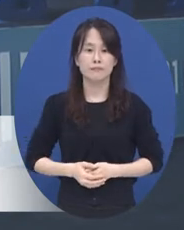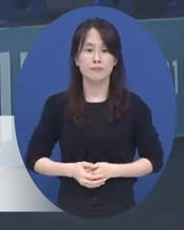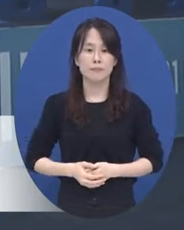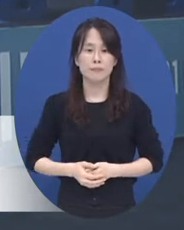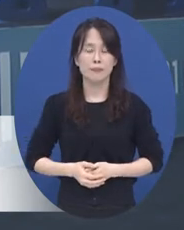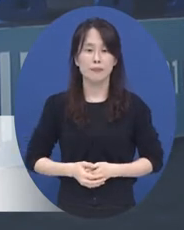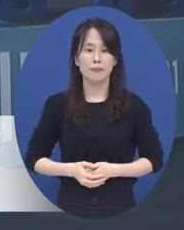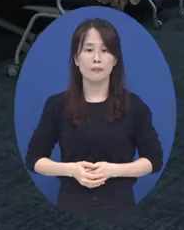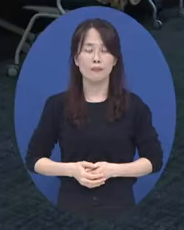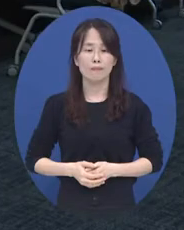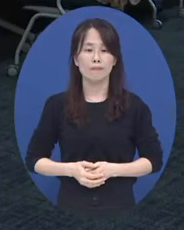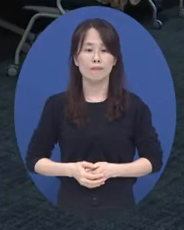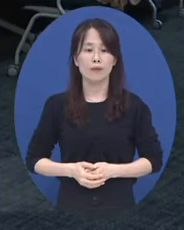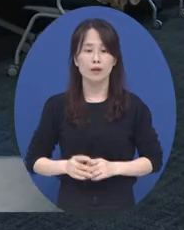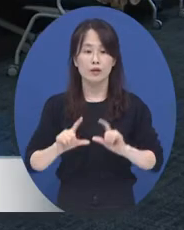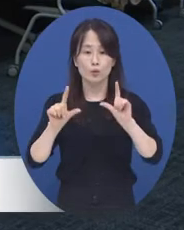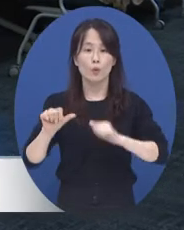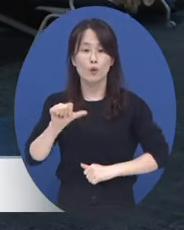취재했습니다.